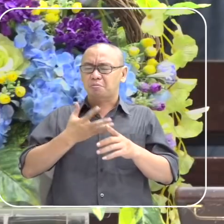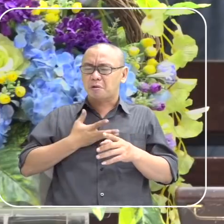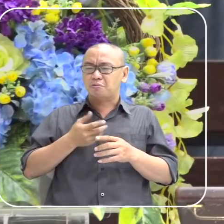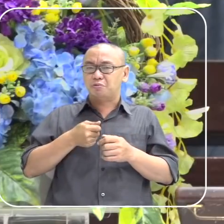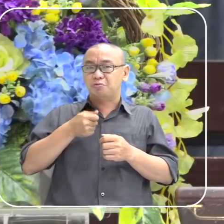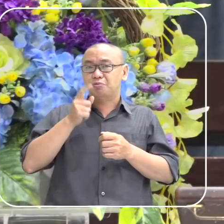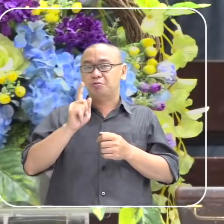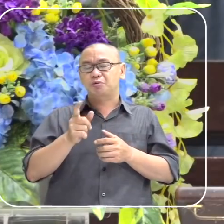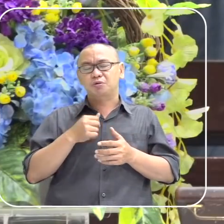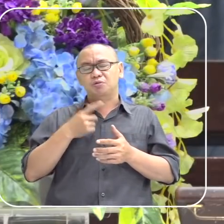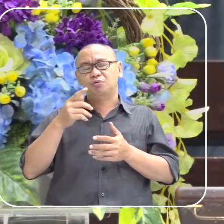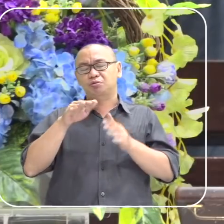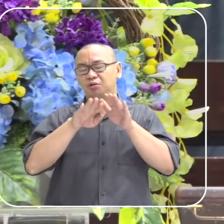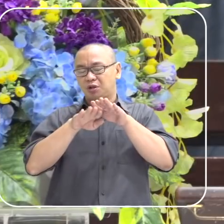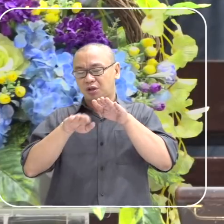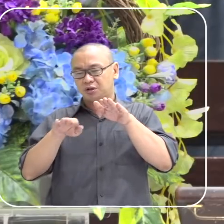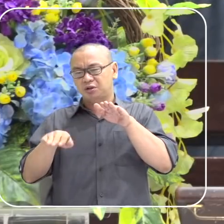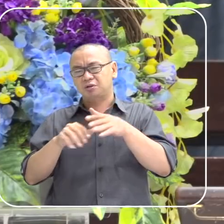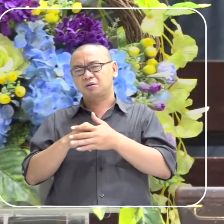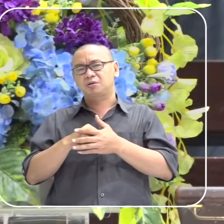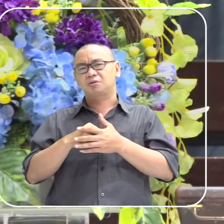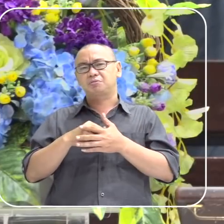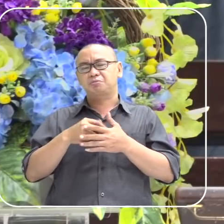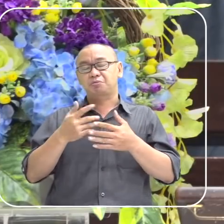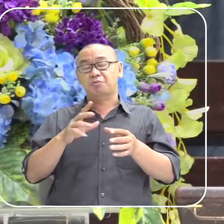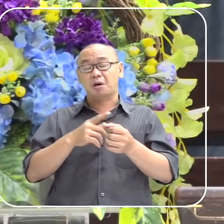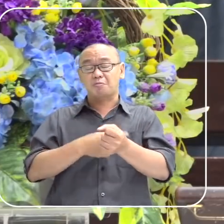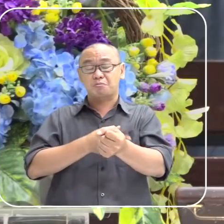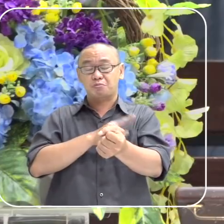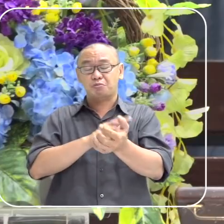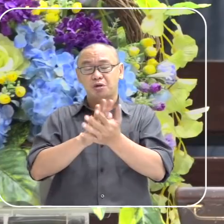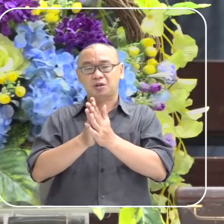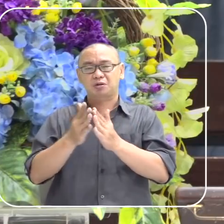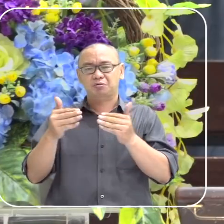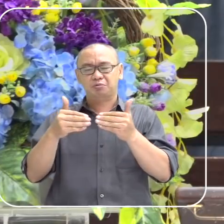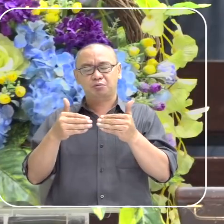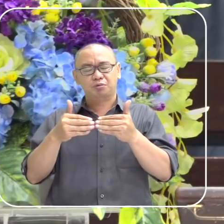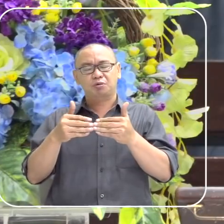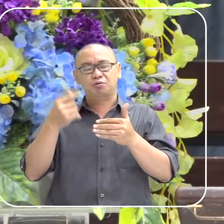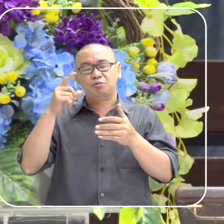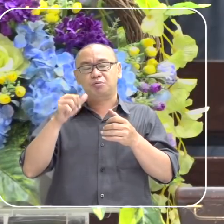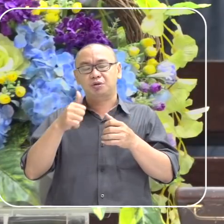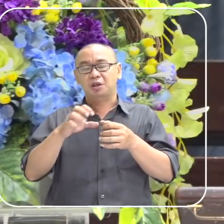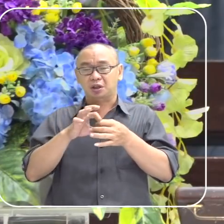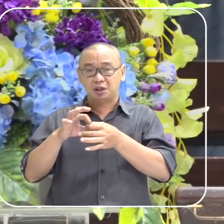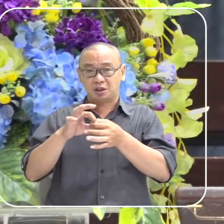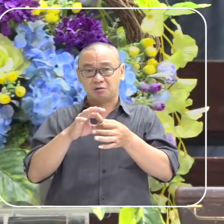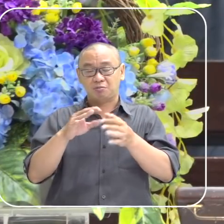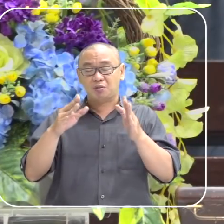untuk terus merangkul berbagai generasi, serta mampu menjalin sinergi untuk dapat saling bekerja